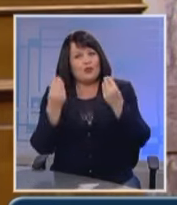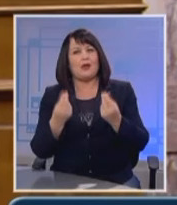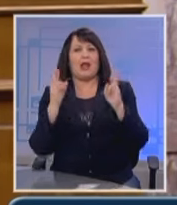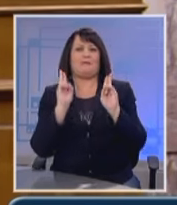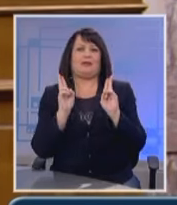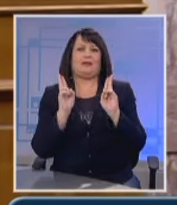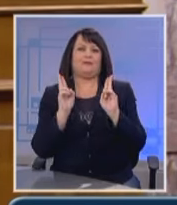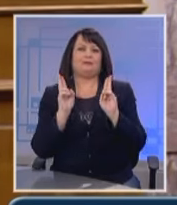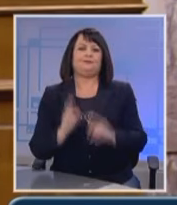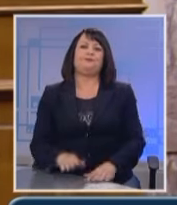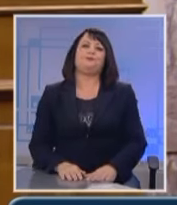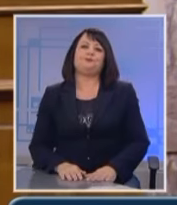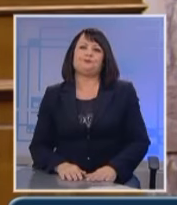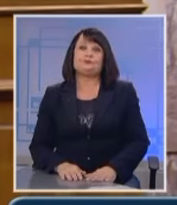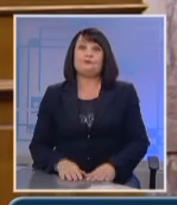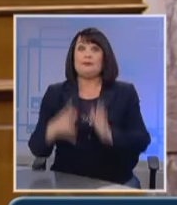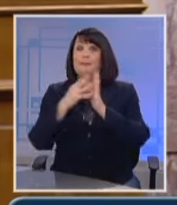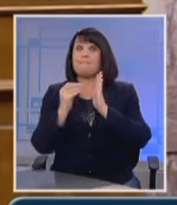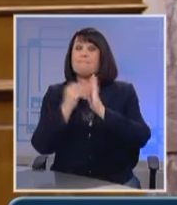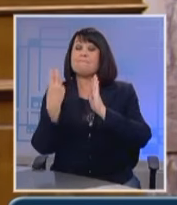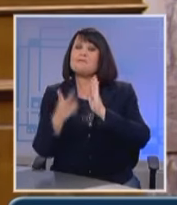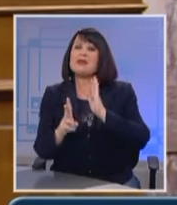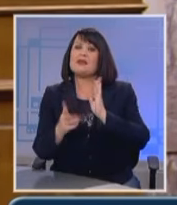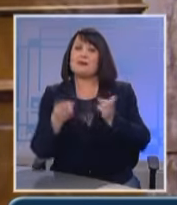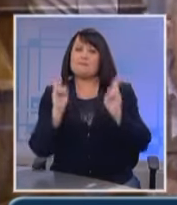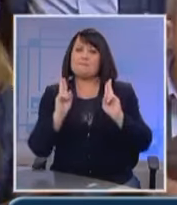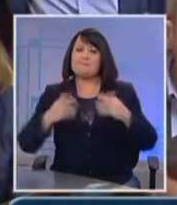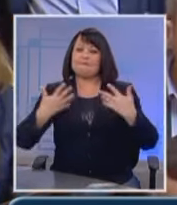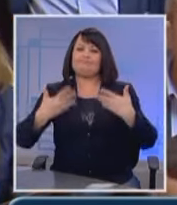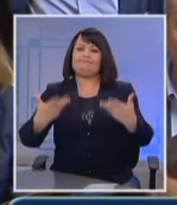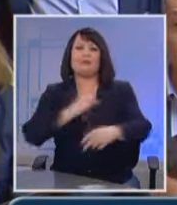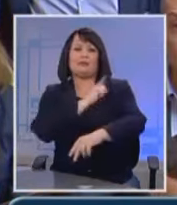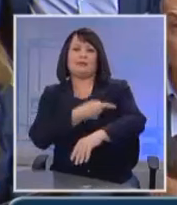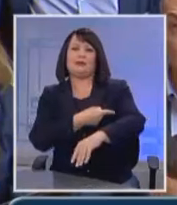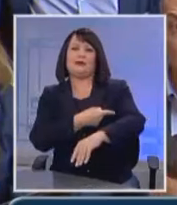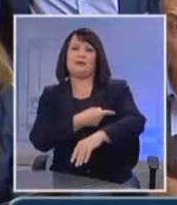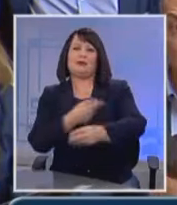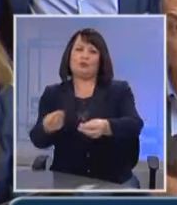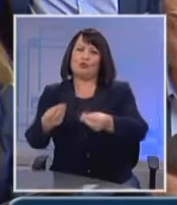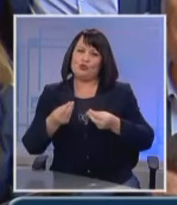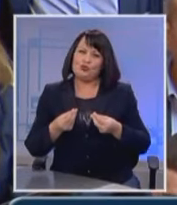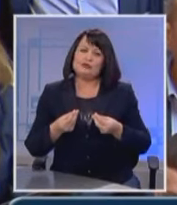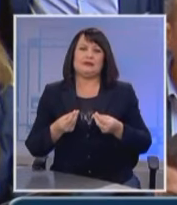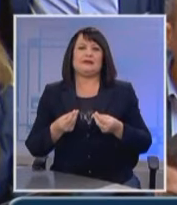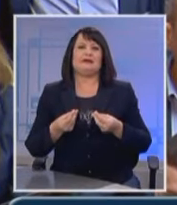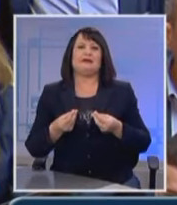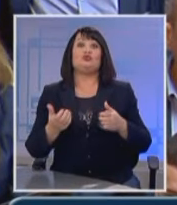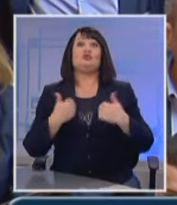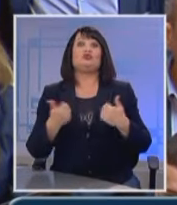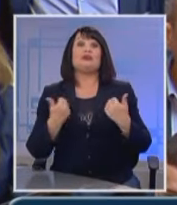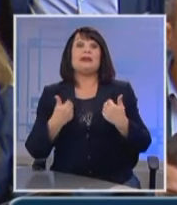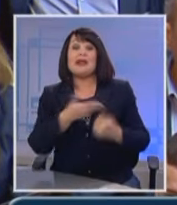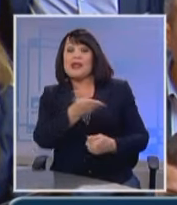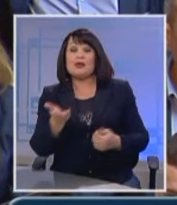δε το παράδειγμα αισιοδοξίας και δύναμης που προσφέρατε στη νέα γενιά,